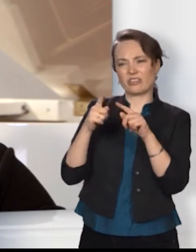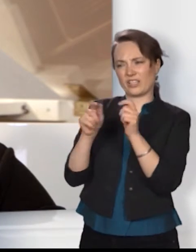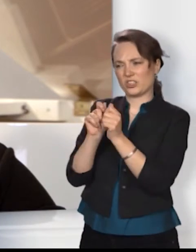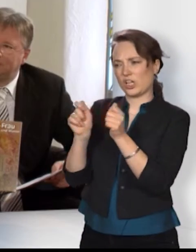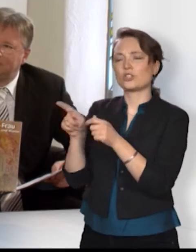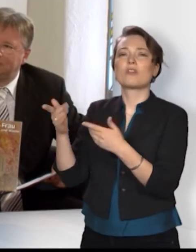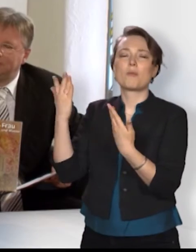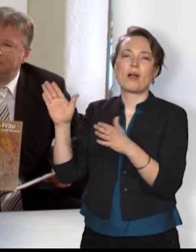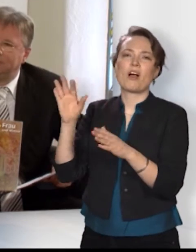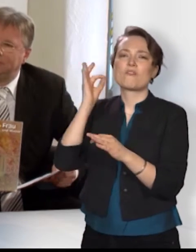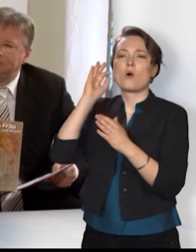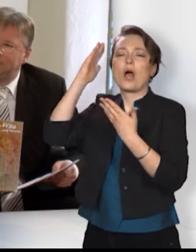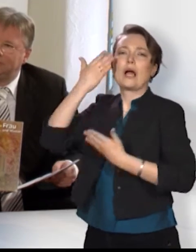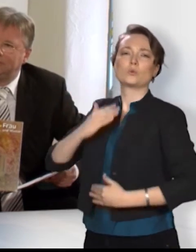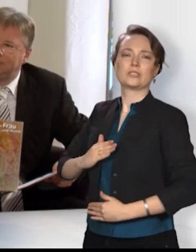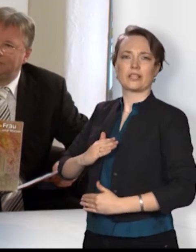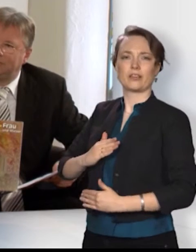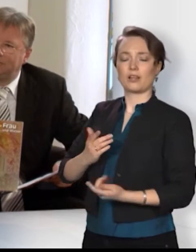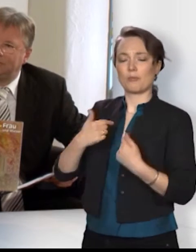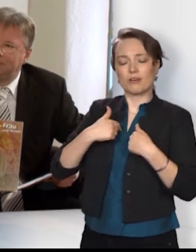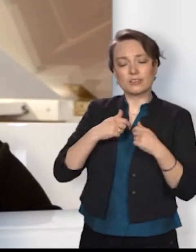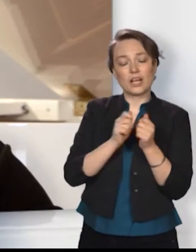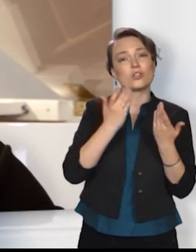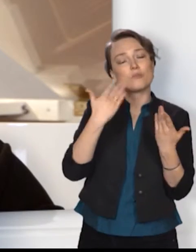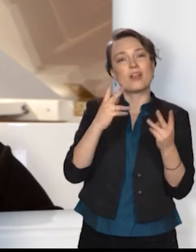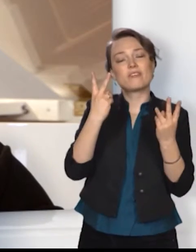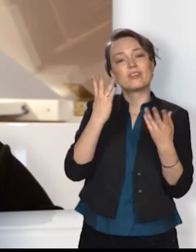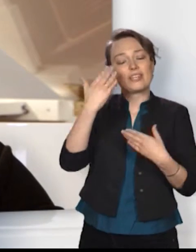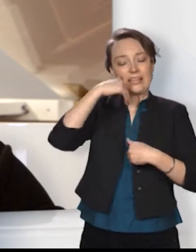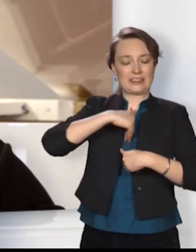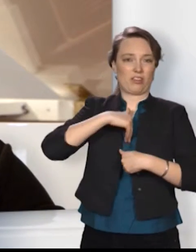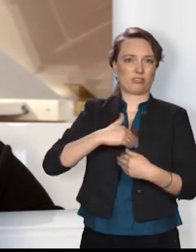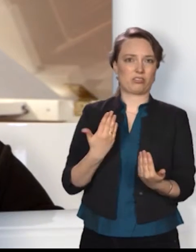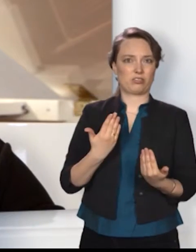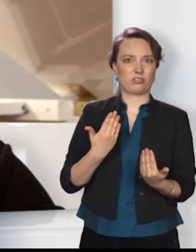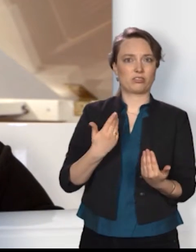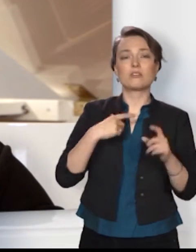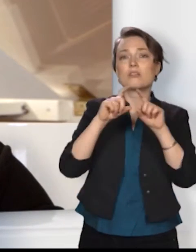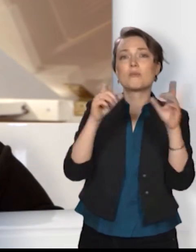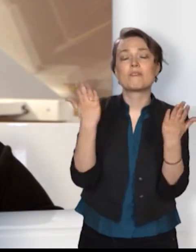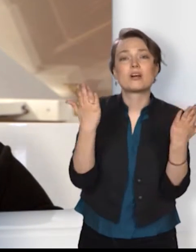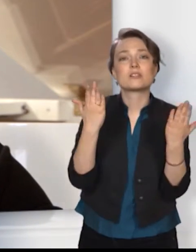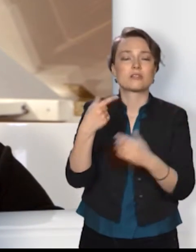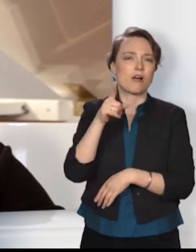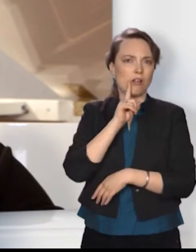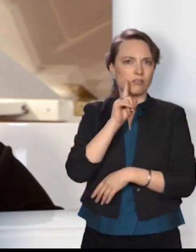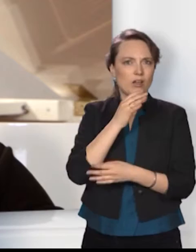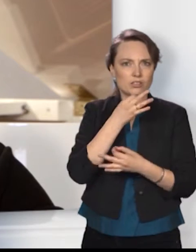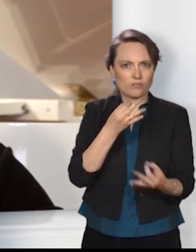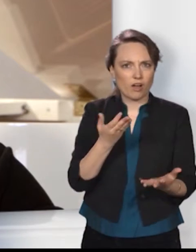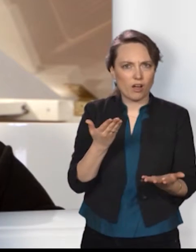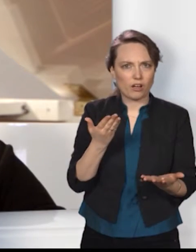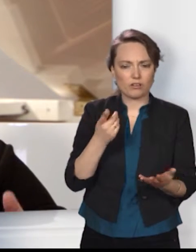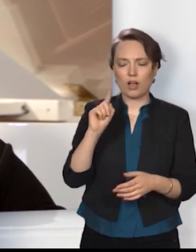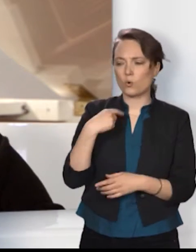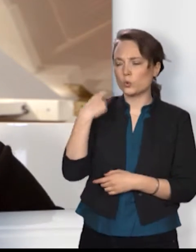der Frau. Und wir gehen mehr auf das Innere. Unsere Themen sind Fragen des Alltags, wie gehe ich um mit